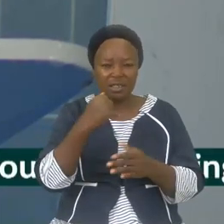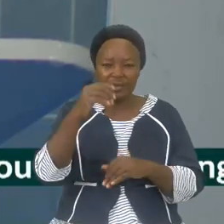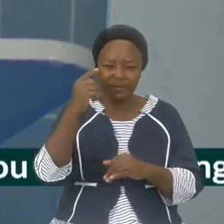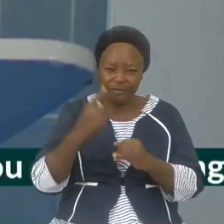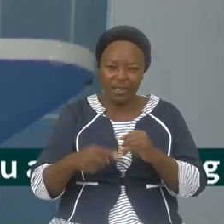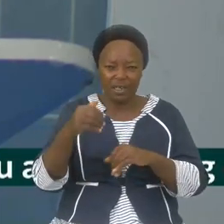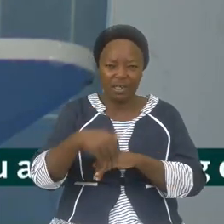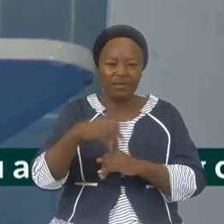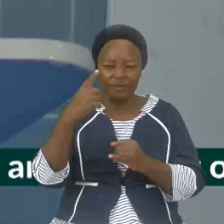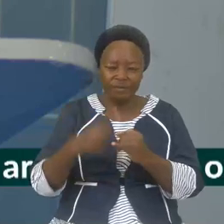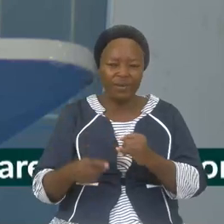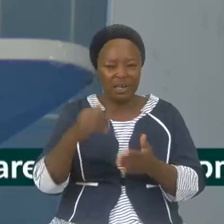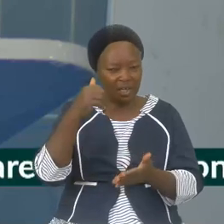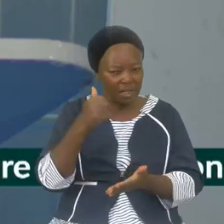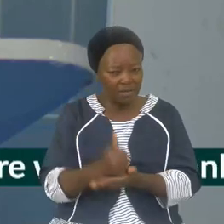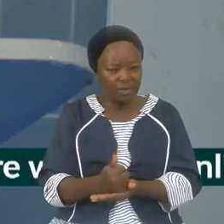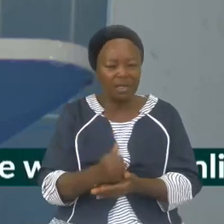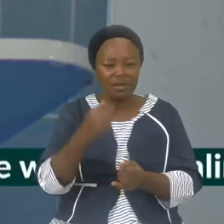c'est la dernière soirée